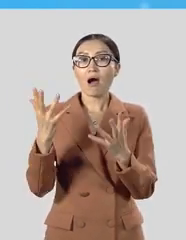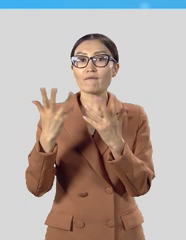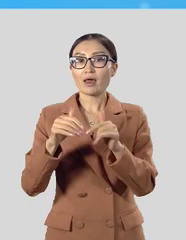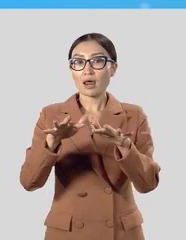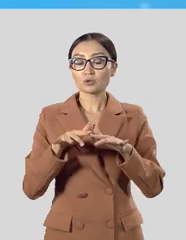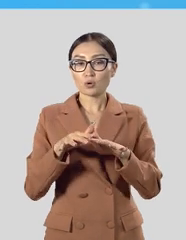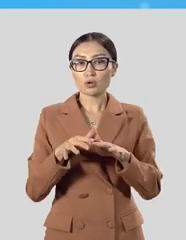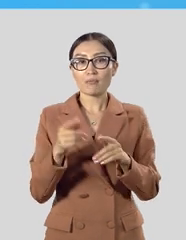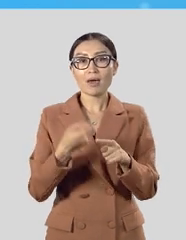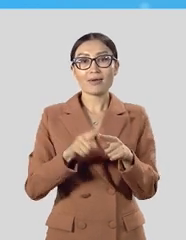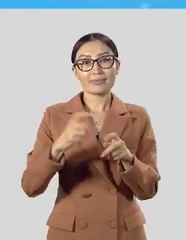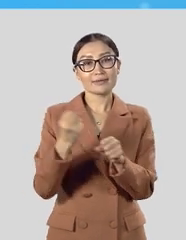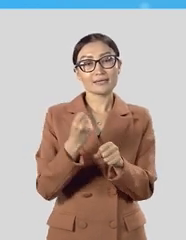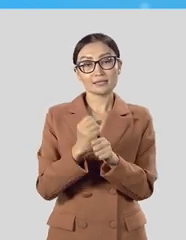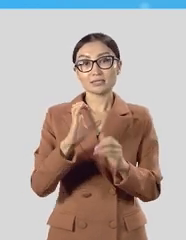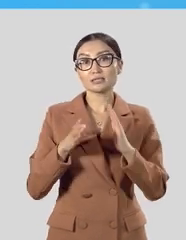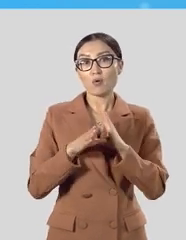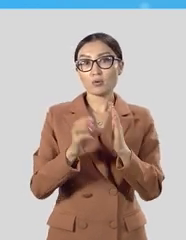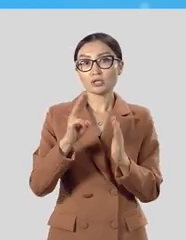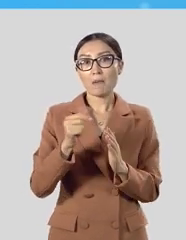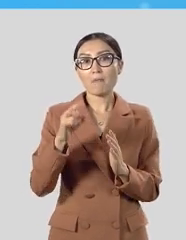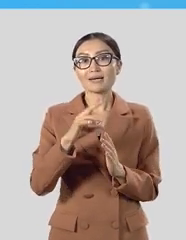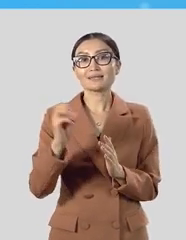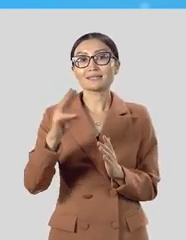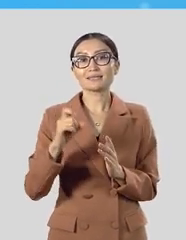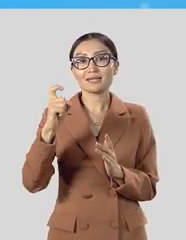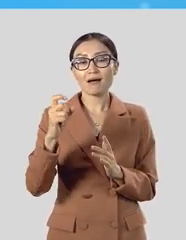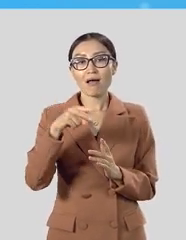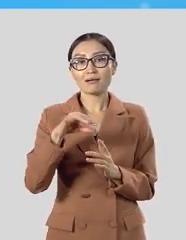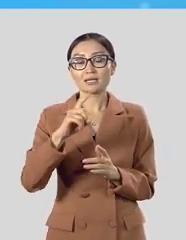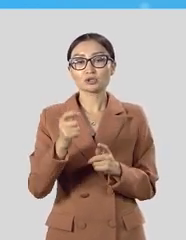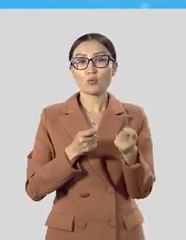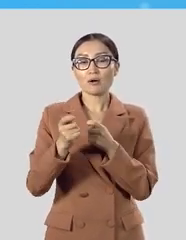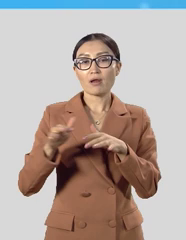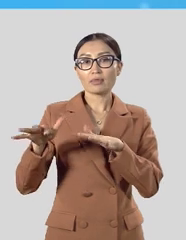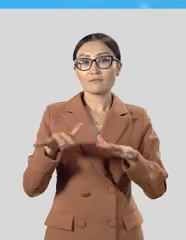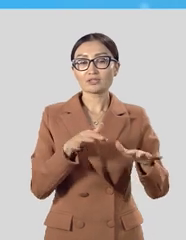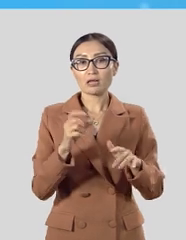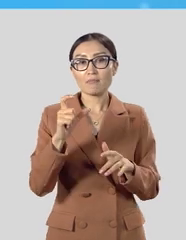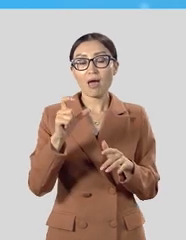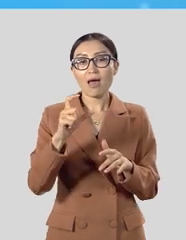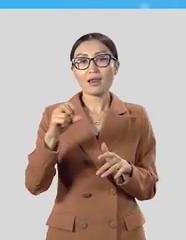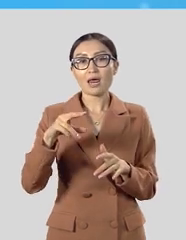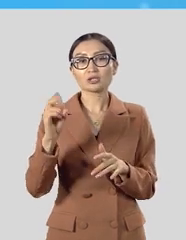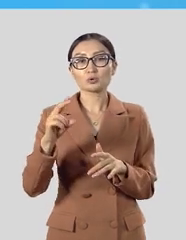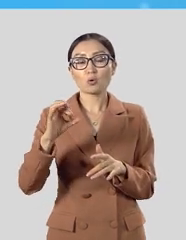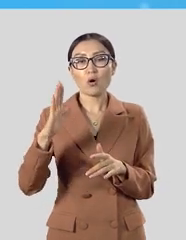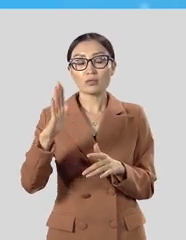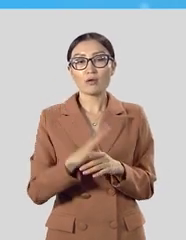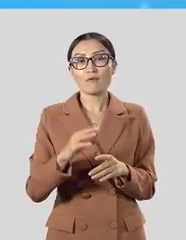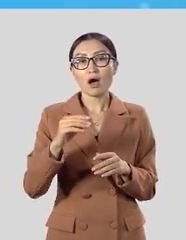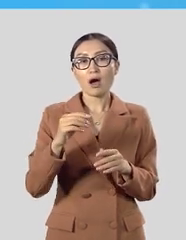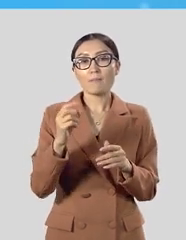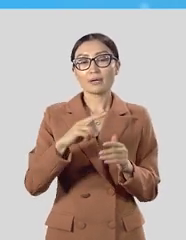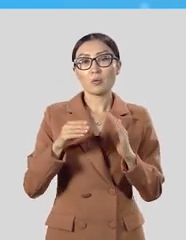электронном микроскопе это делается с помощью магнитных линз, которые управляют движением электронов в колонне прибора при